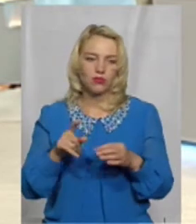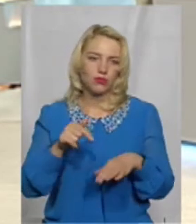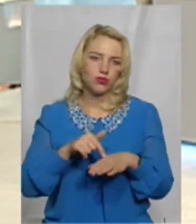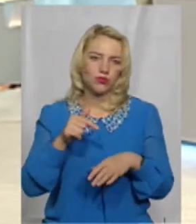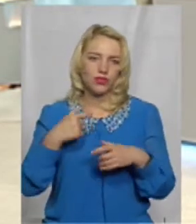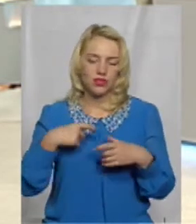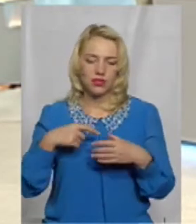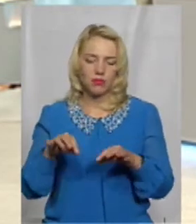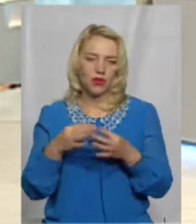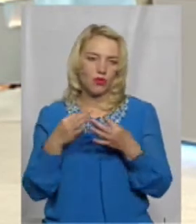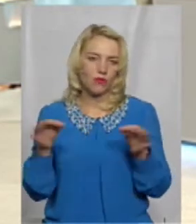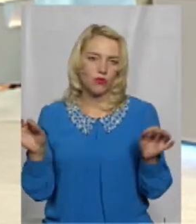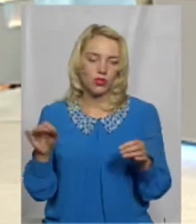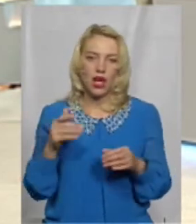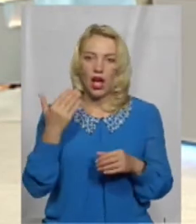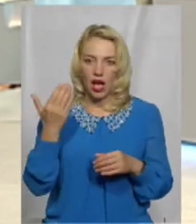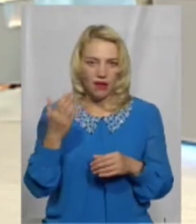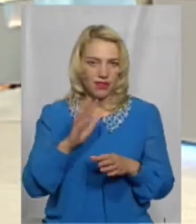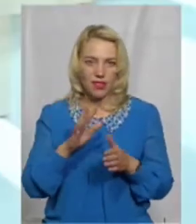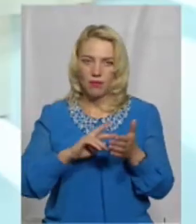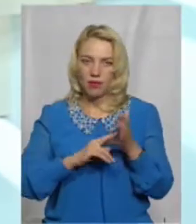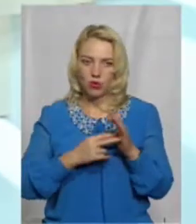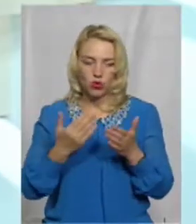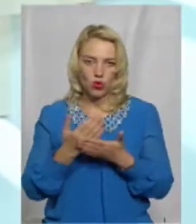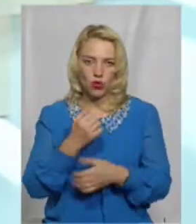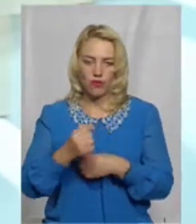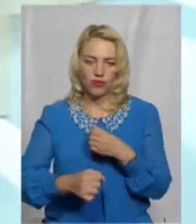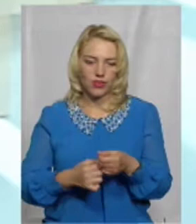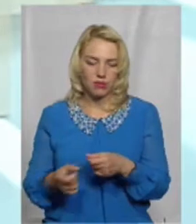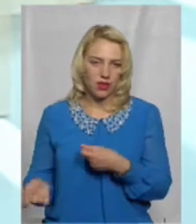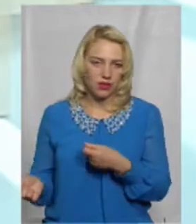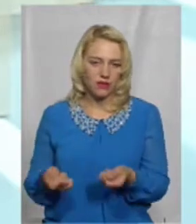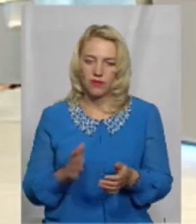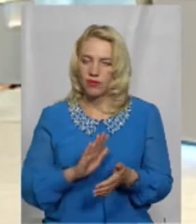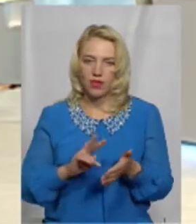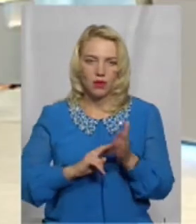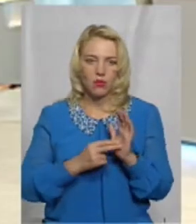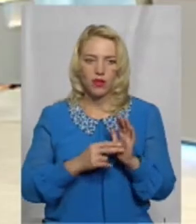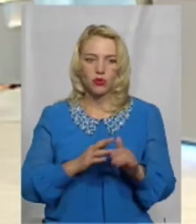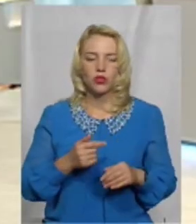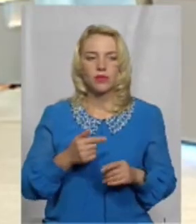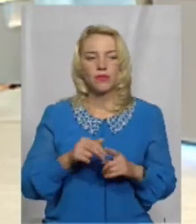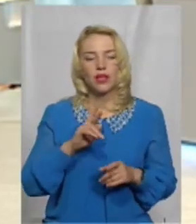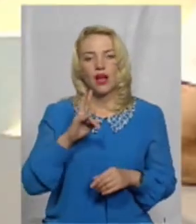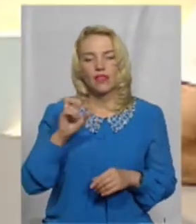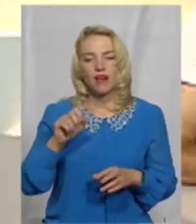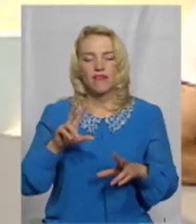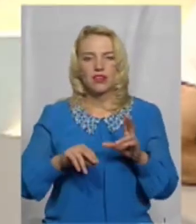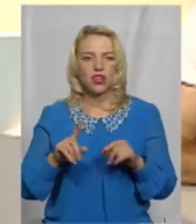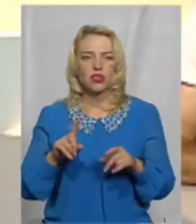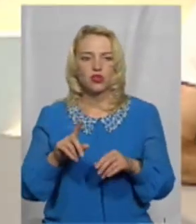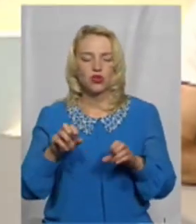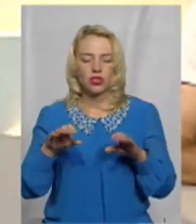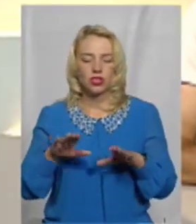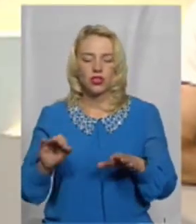дуже комфортно. А не плануєте нових медведів заводити? Поки не плануємо. Поки не плануємо. Ні, не плануємо. Я нагадаю, що рішення про безоплатну